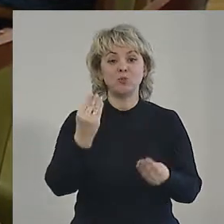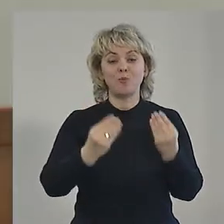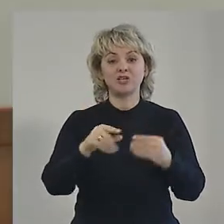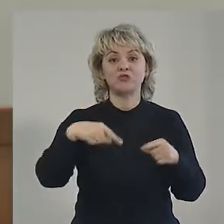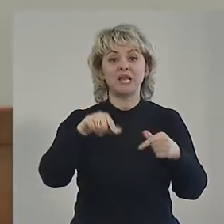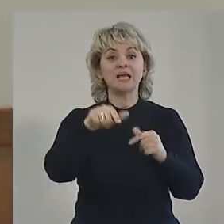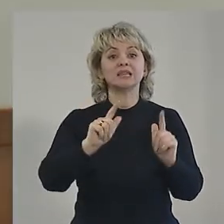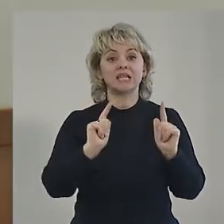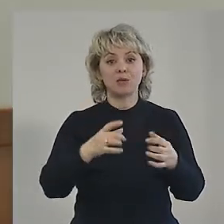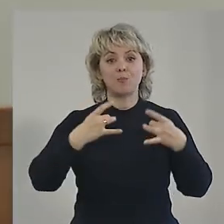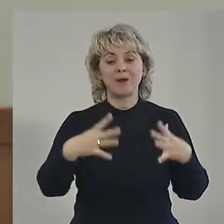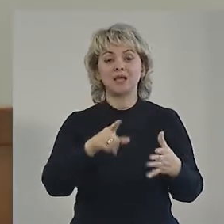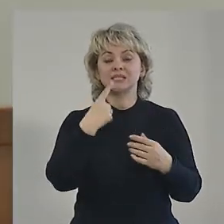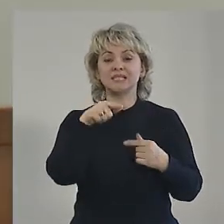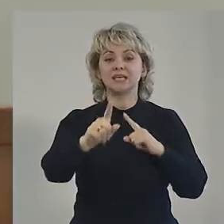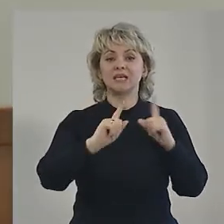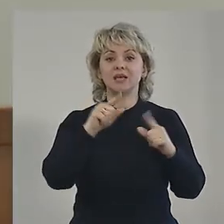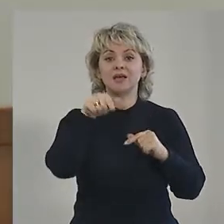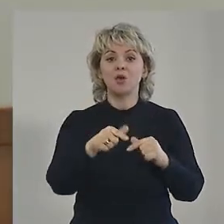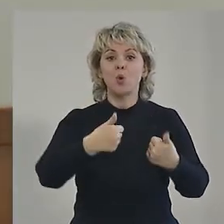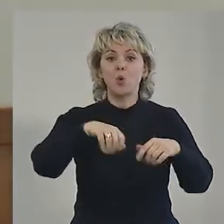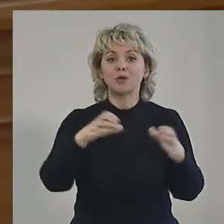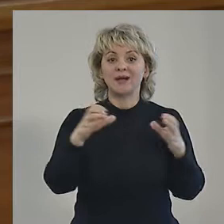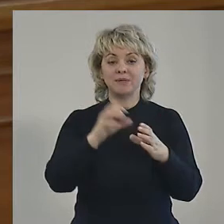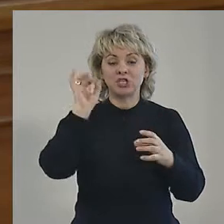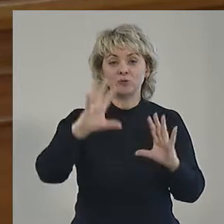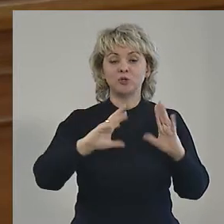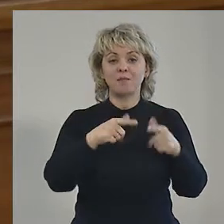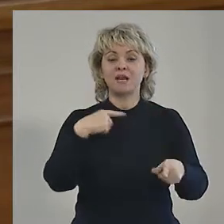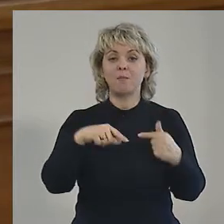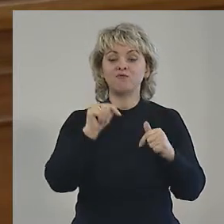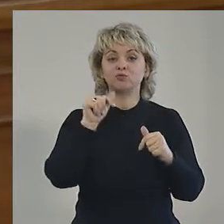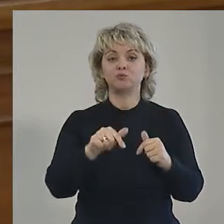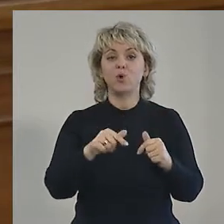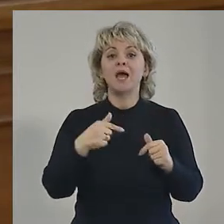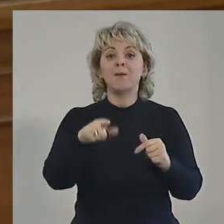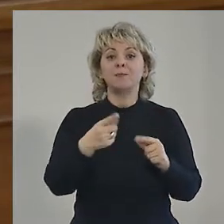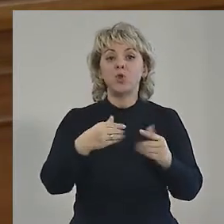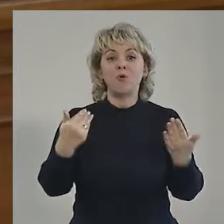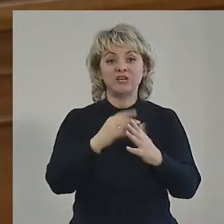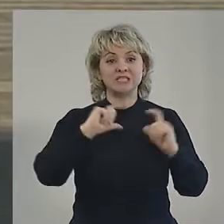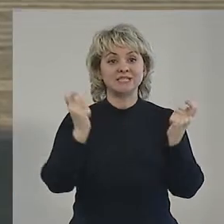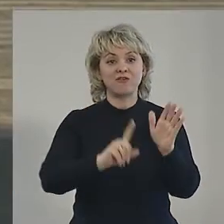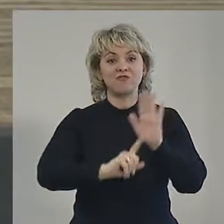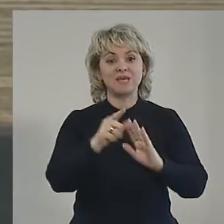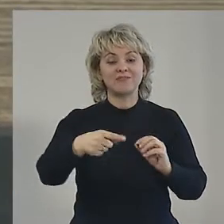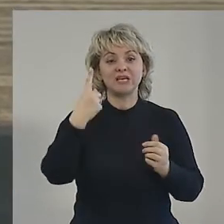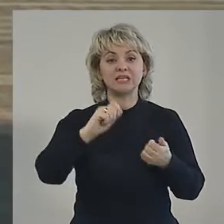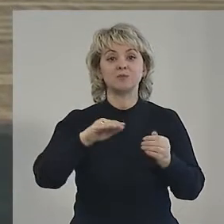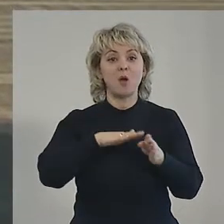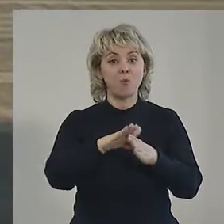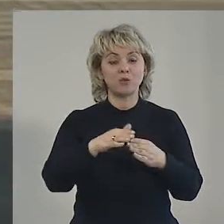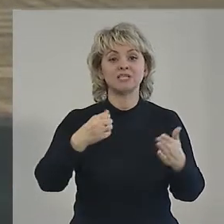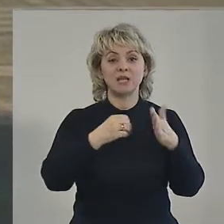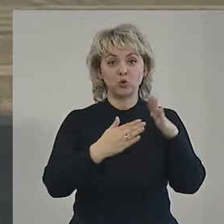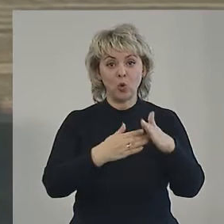Мундиаля настоящим праздником, говорили на заседании оргкомитета чемпионата мира по футболу. Новый стадион впервые заполнится до предела.